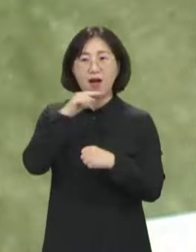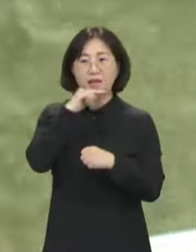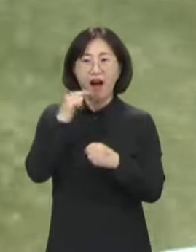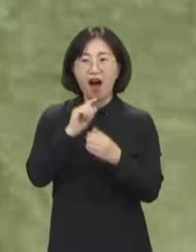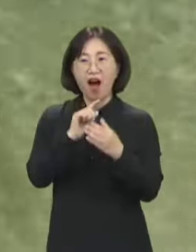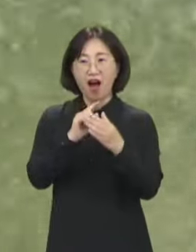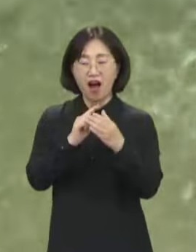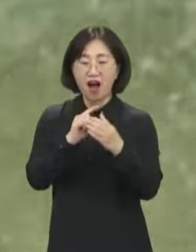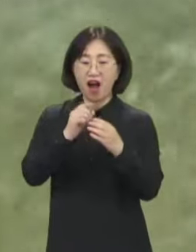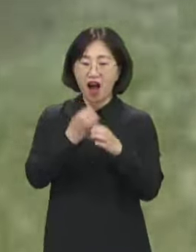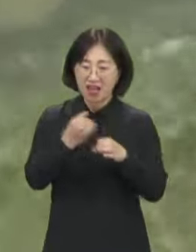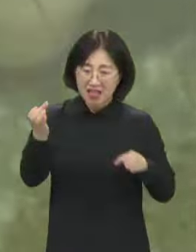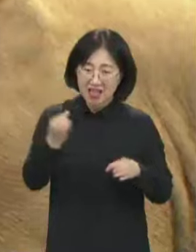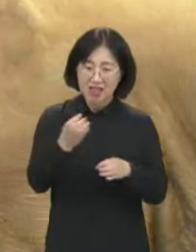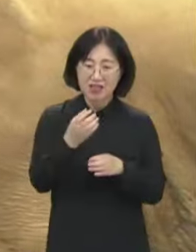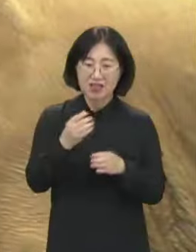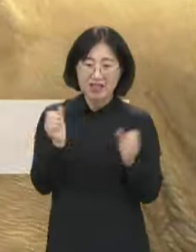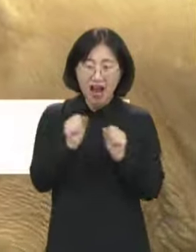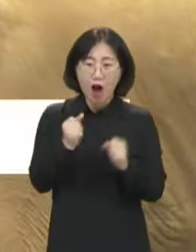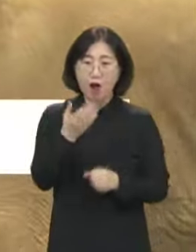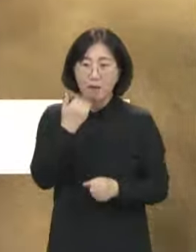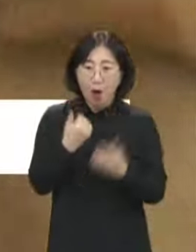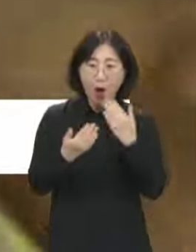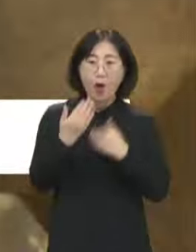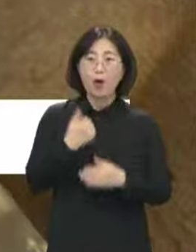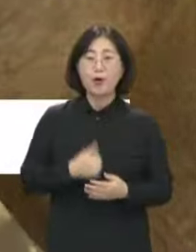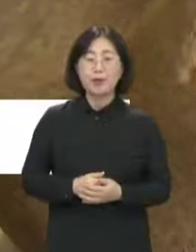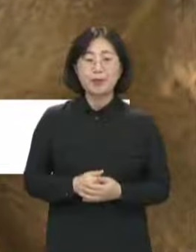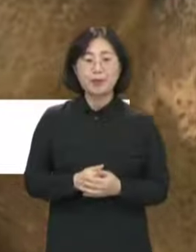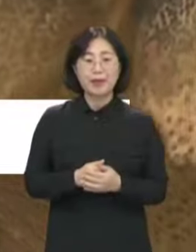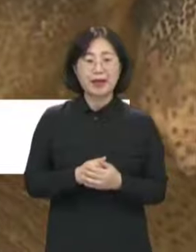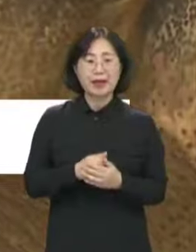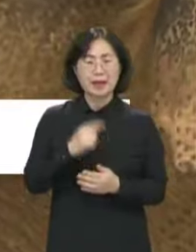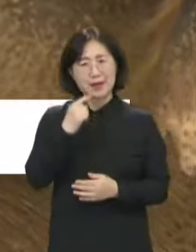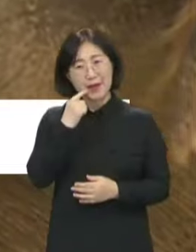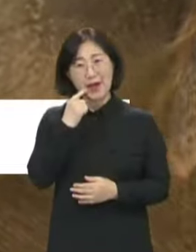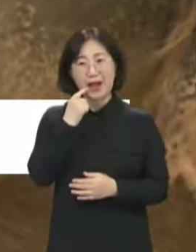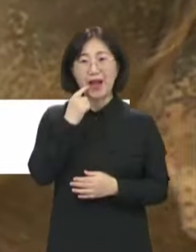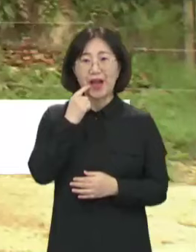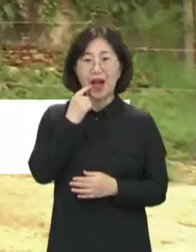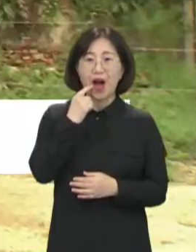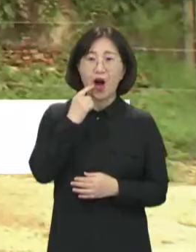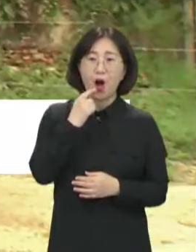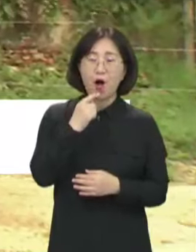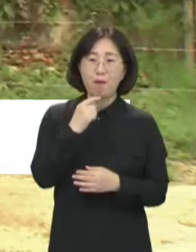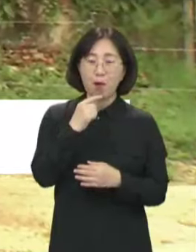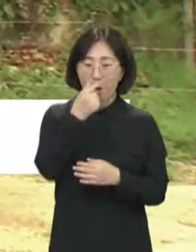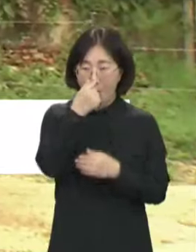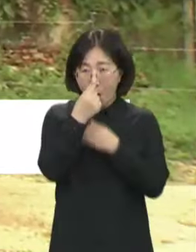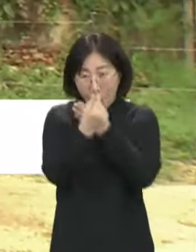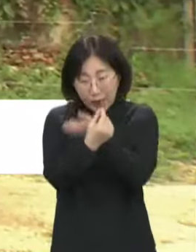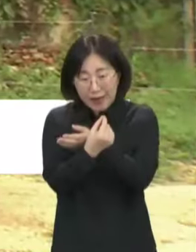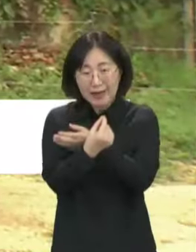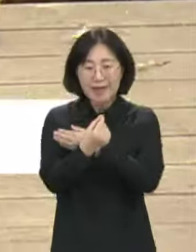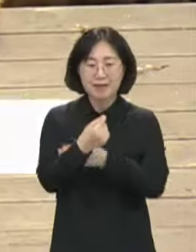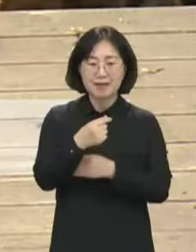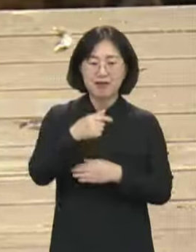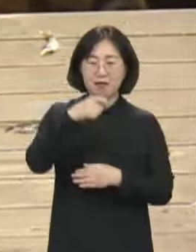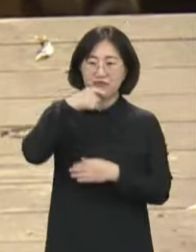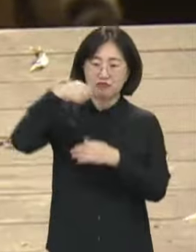먹으며 더위를 식혀봅니다. 새콤달콤 과일을 먹은 아시아 코끼리 삼돌이는 시원한 물줄기를